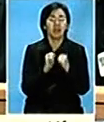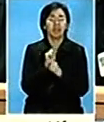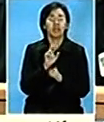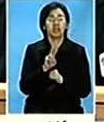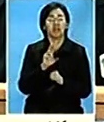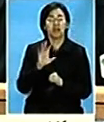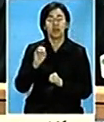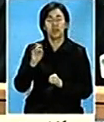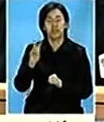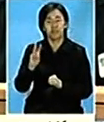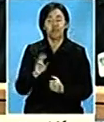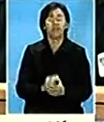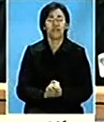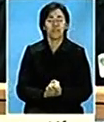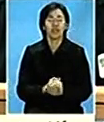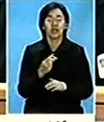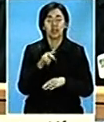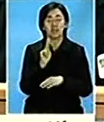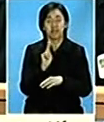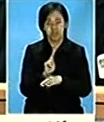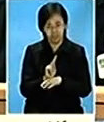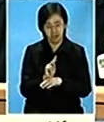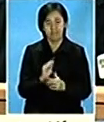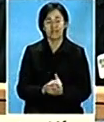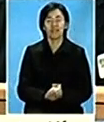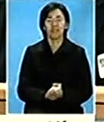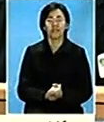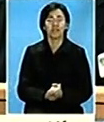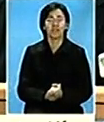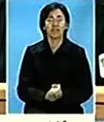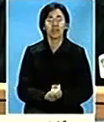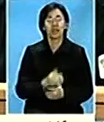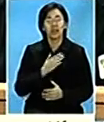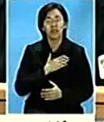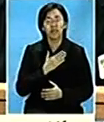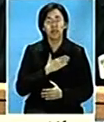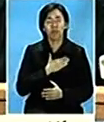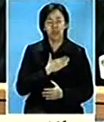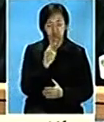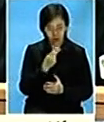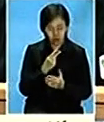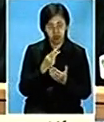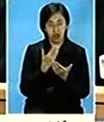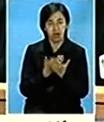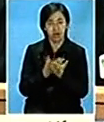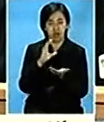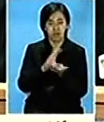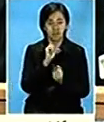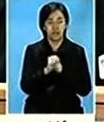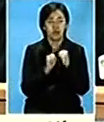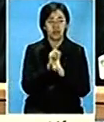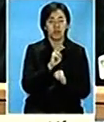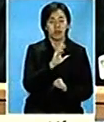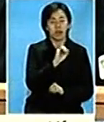ะครับท่านประธานครับใน2ผมเท่าที่ผมเห็นในงบประมาณทั้งปี2555และ